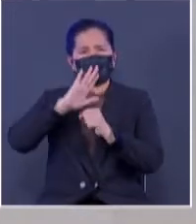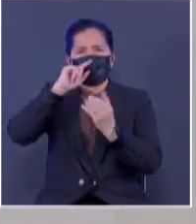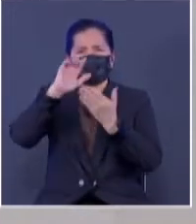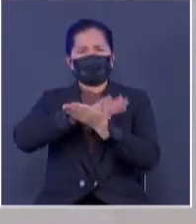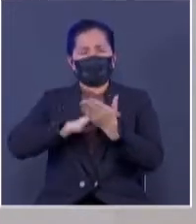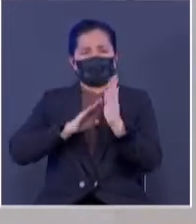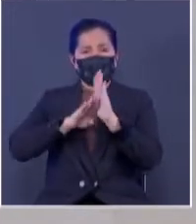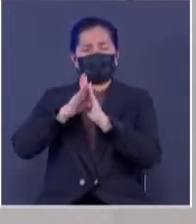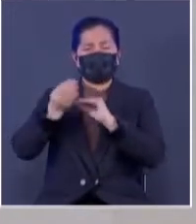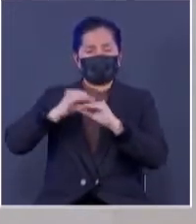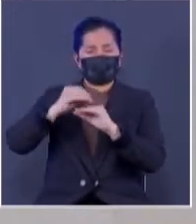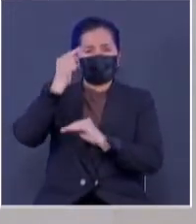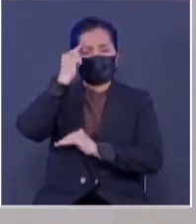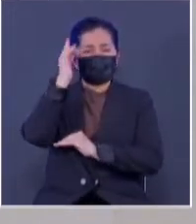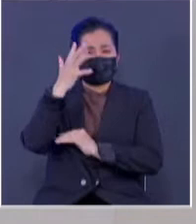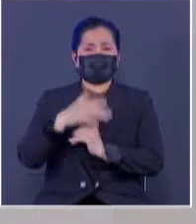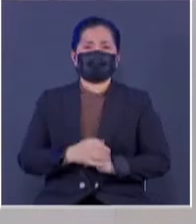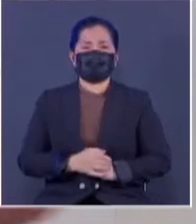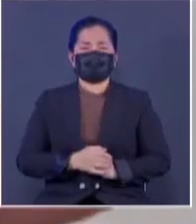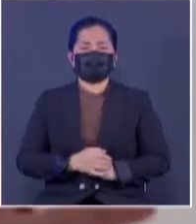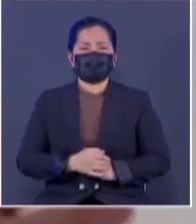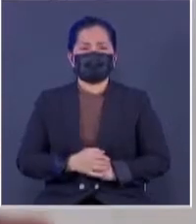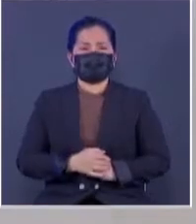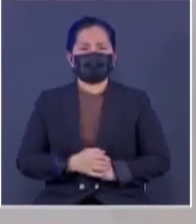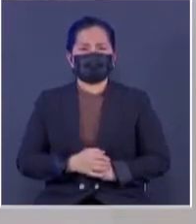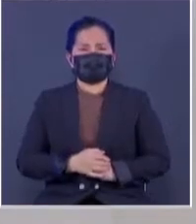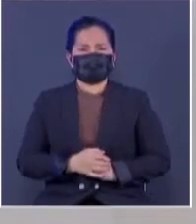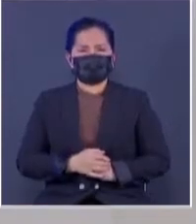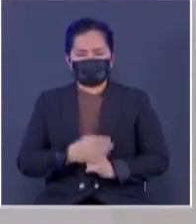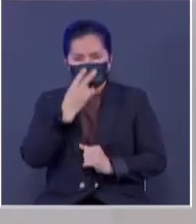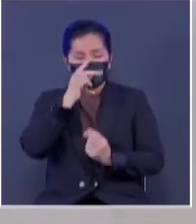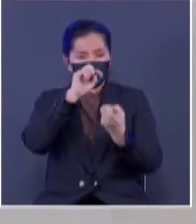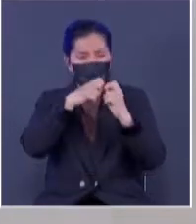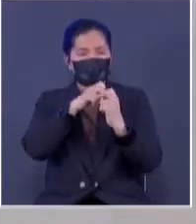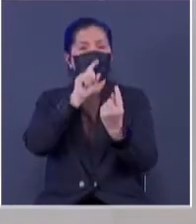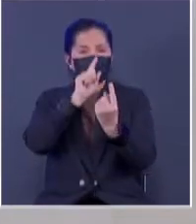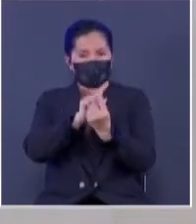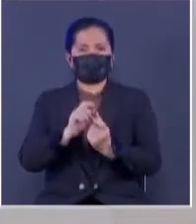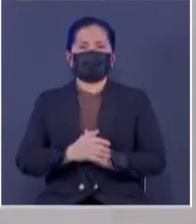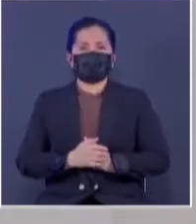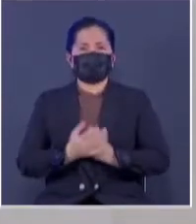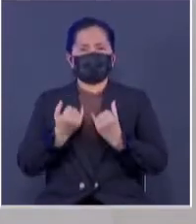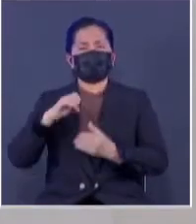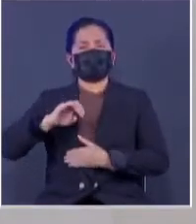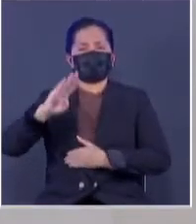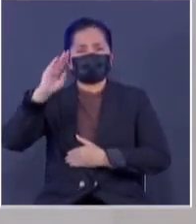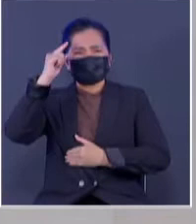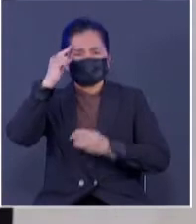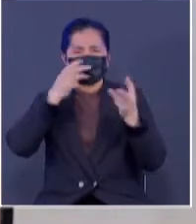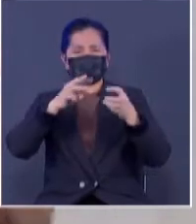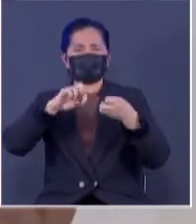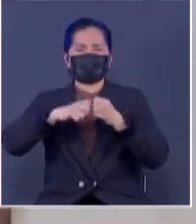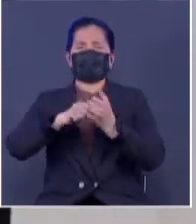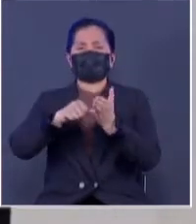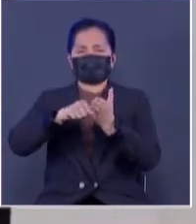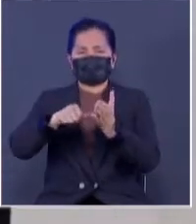นี้แต่ในขณะเดียวกันหลังจากที่เราพบปัญหาตรงนั้นเนี่ยเราก็ได้พยายามหาทางที่จะแก้ไข